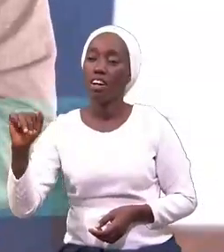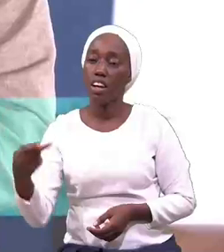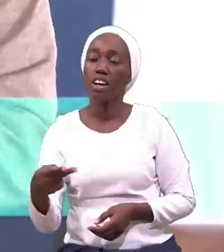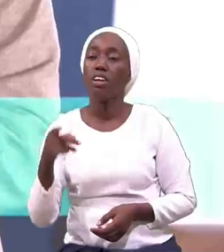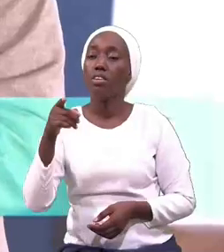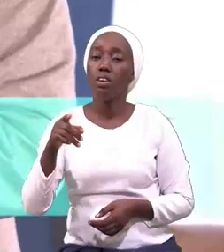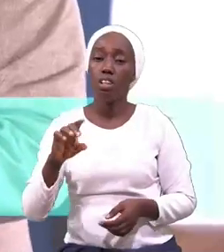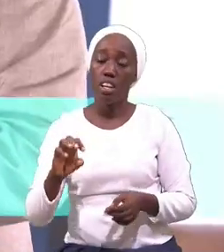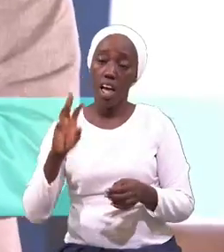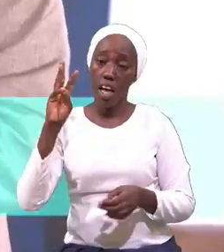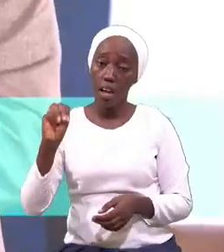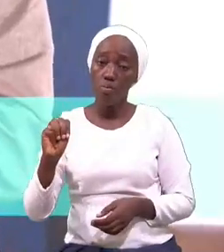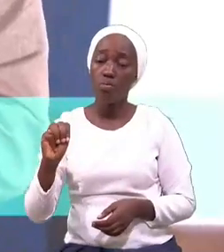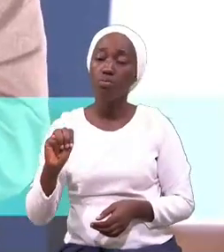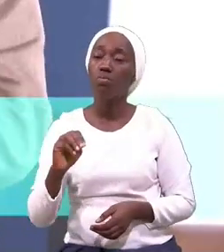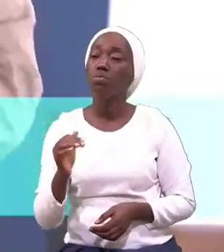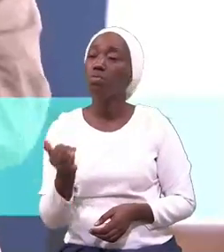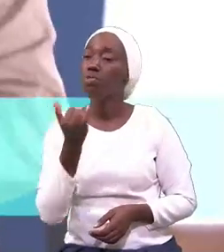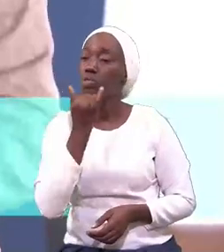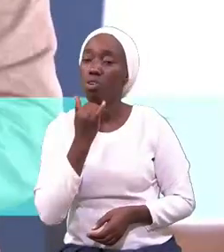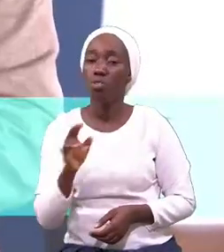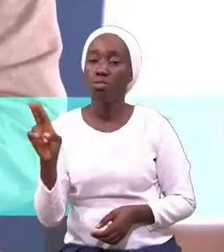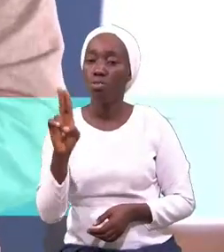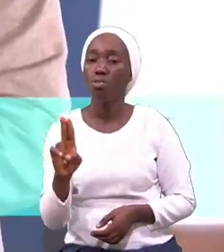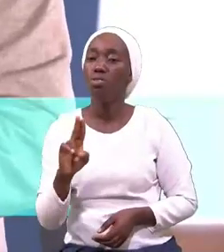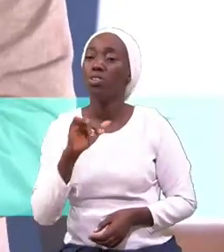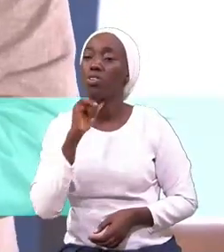Le M, n'utilisez pas mal l'Esprit de Dieu.